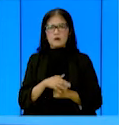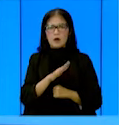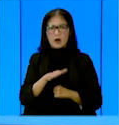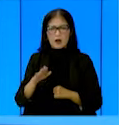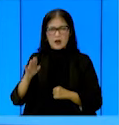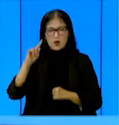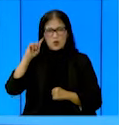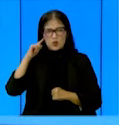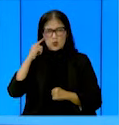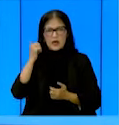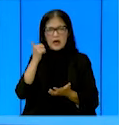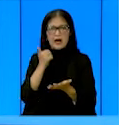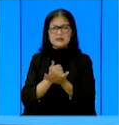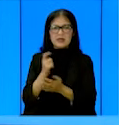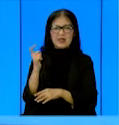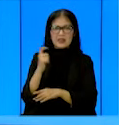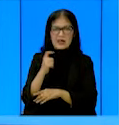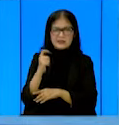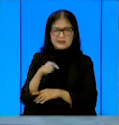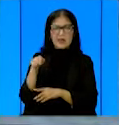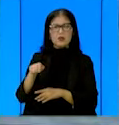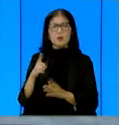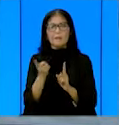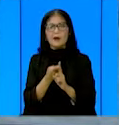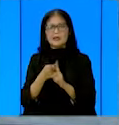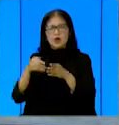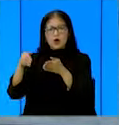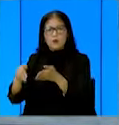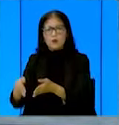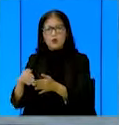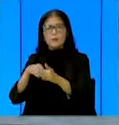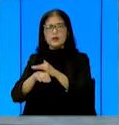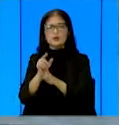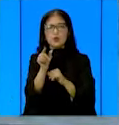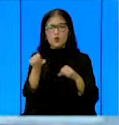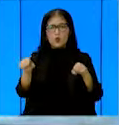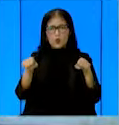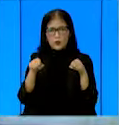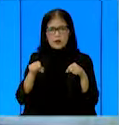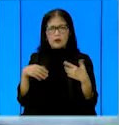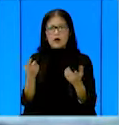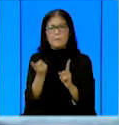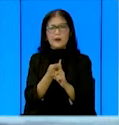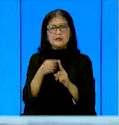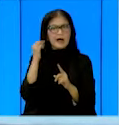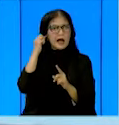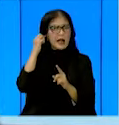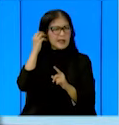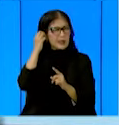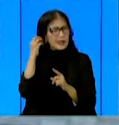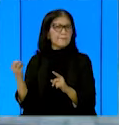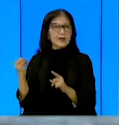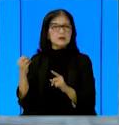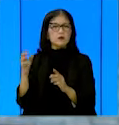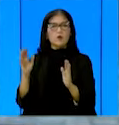Seorang siswa tunarungu asal Tangerang Selatan terpaksa mengubur impiannya masuk ke Universitas Indonesia lantaran